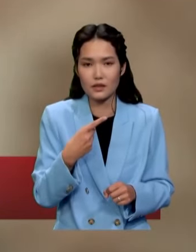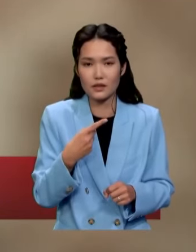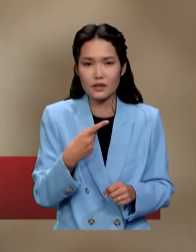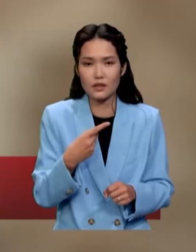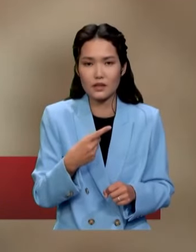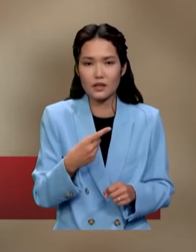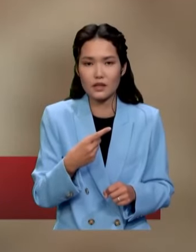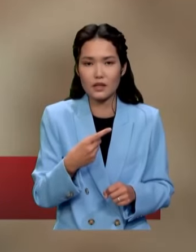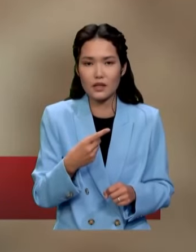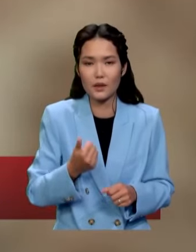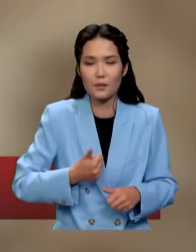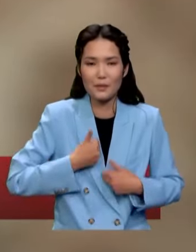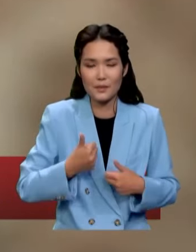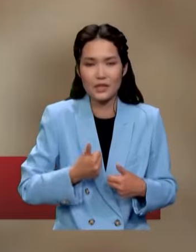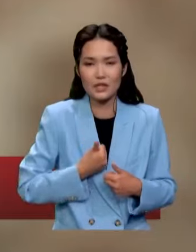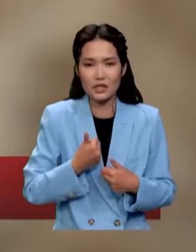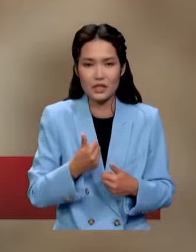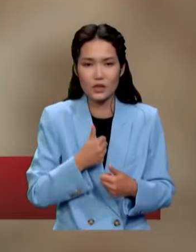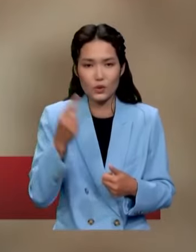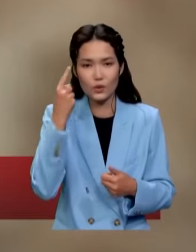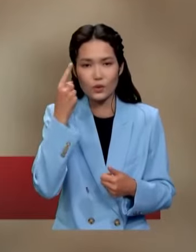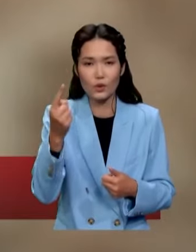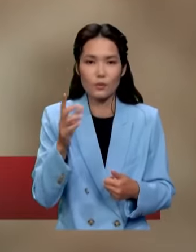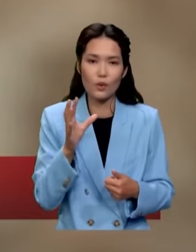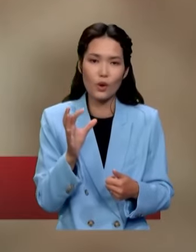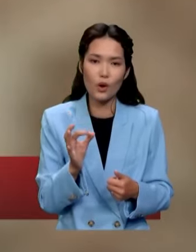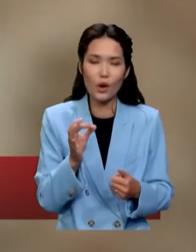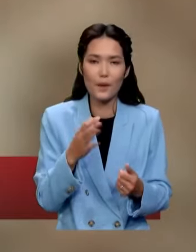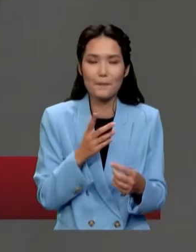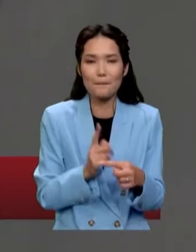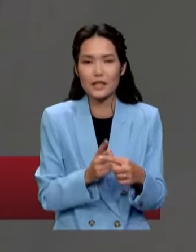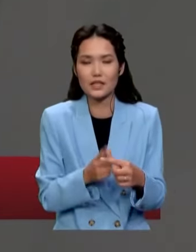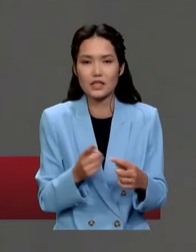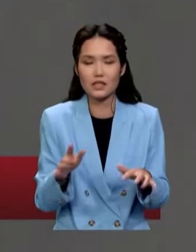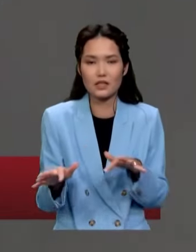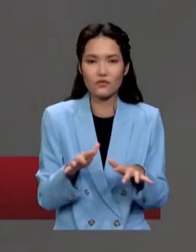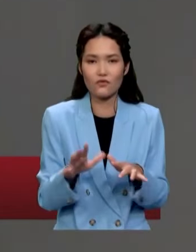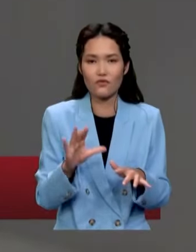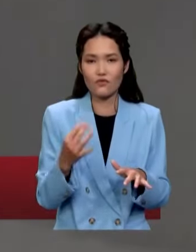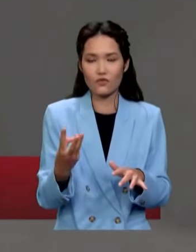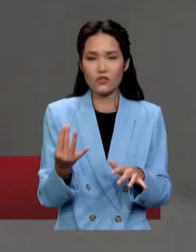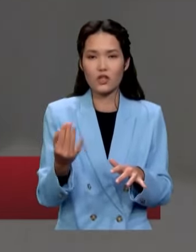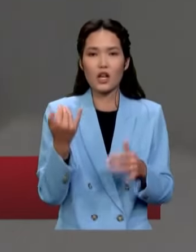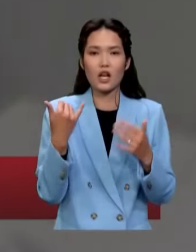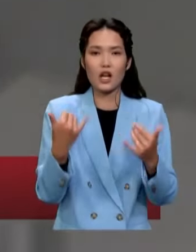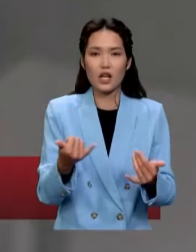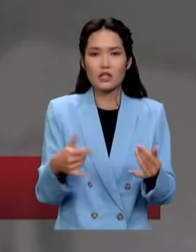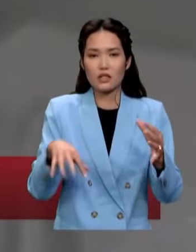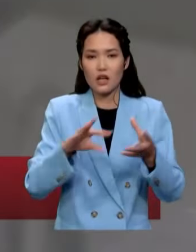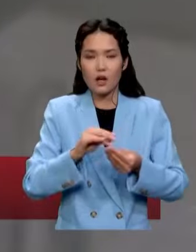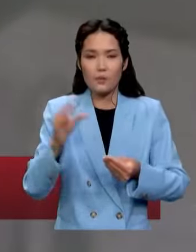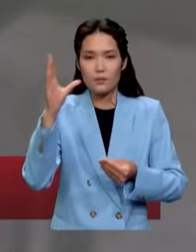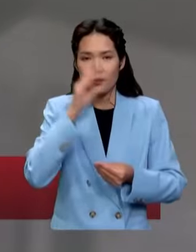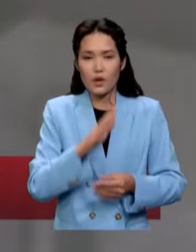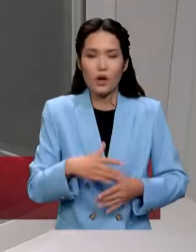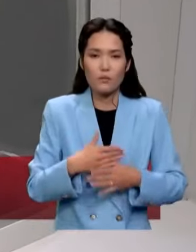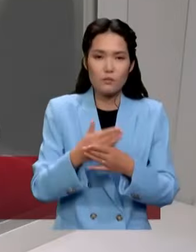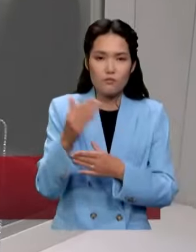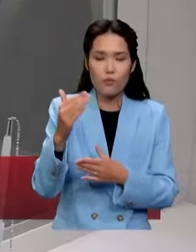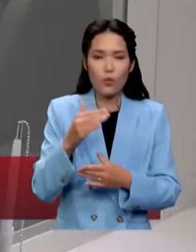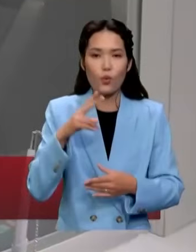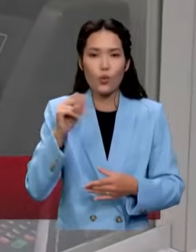сказать... попытаться думать о более позитивных вещах. Похоже, именно сейчас явных причин, которые способны повысить курс